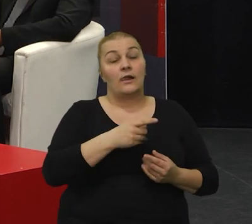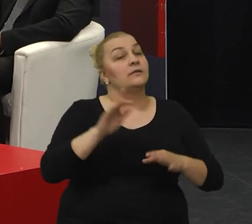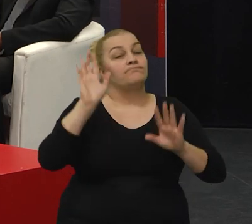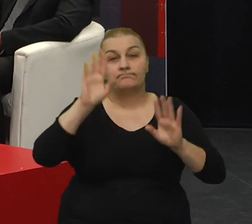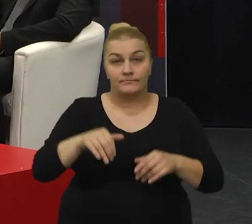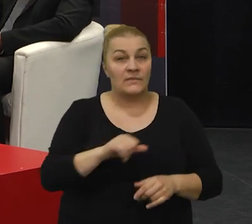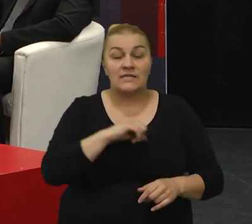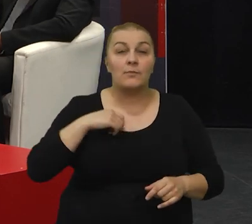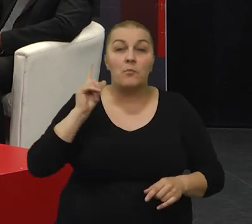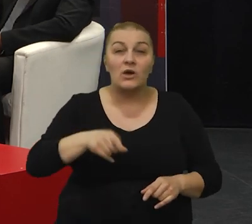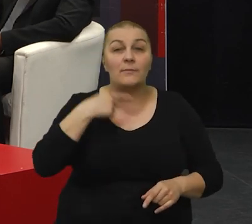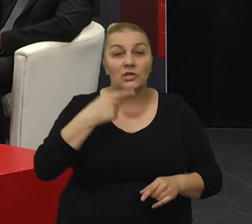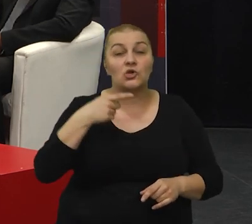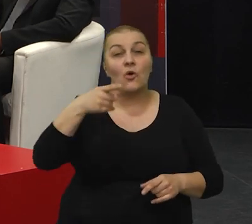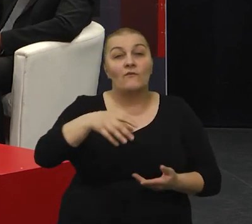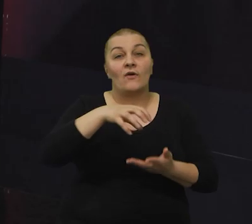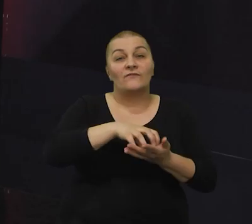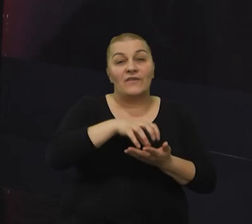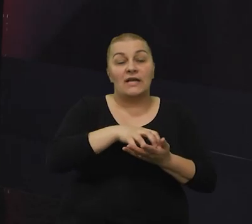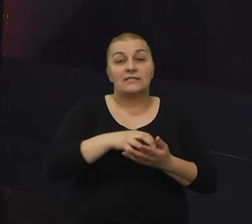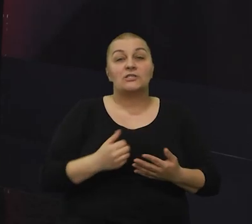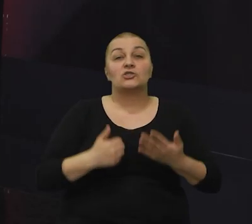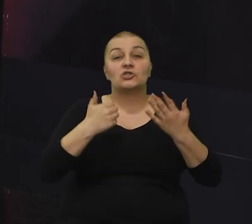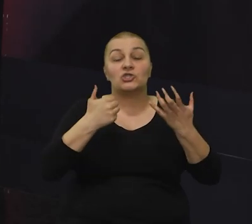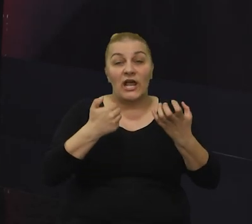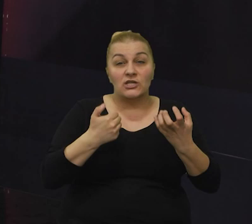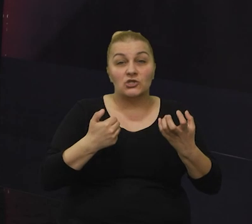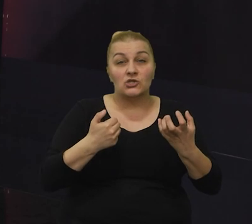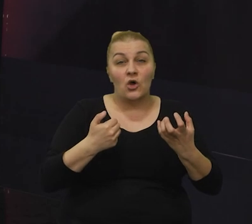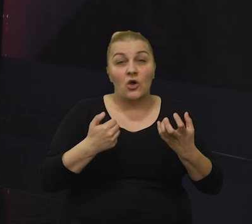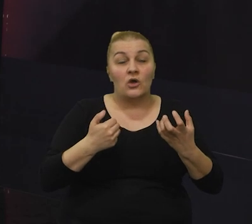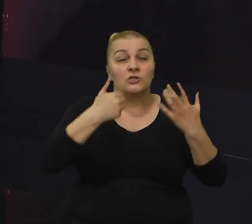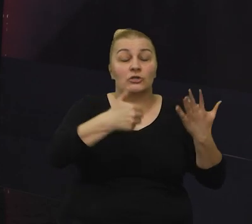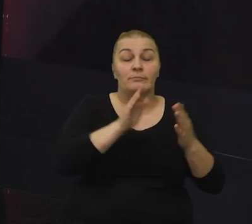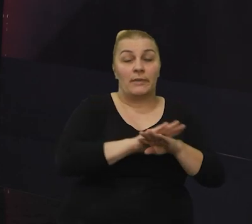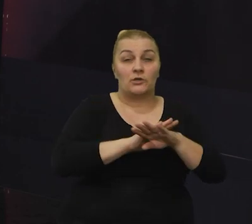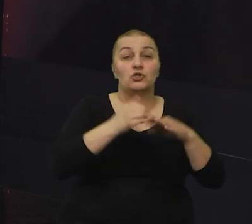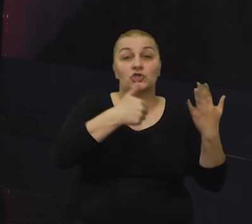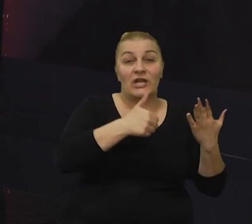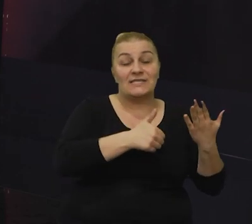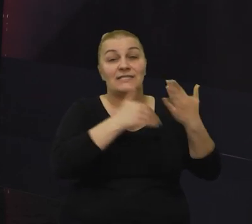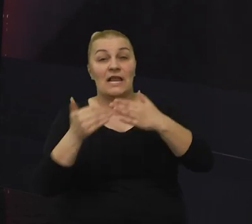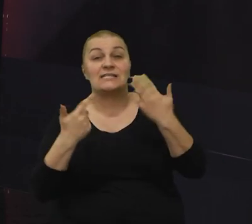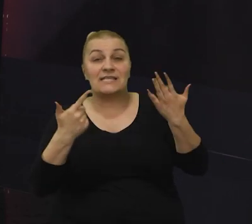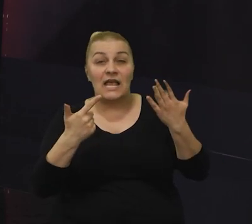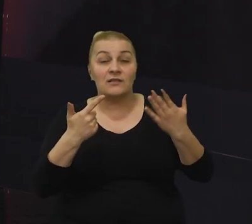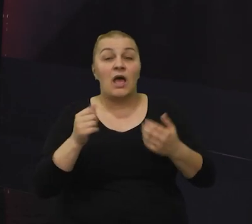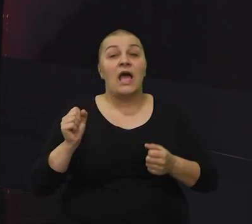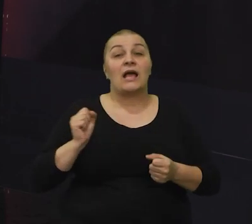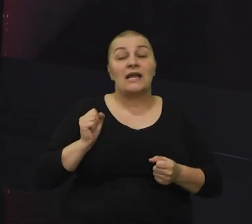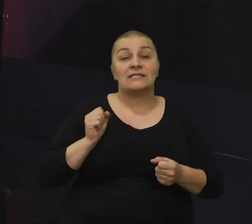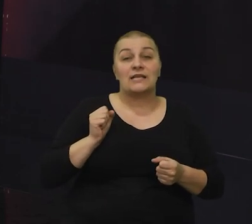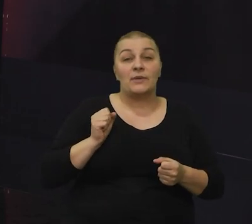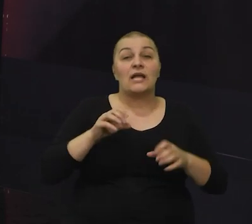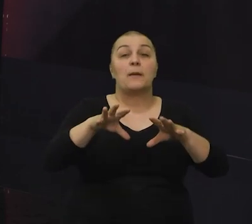samo moram reći, znači, u toj fazi 6. na 7. 7. gardijska